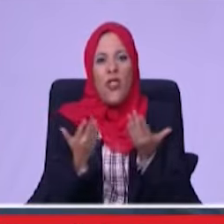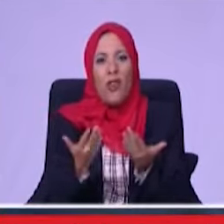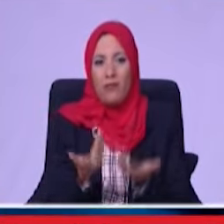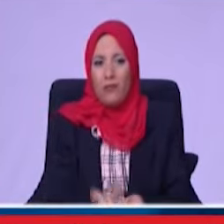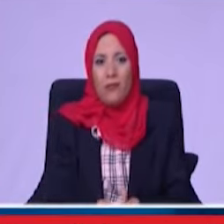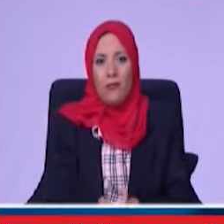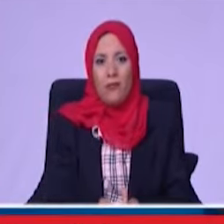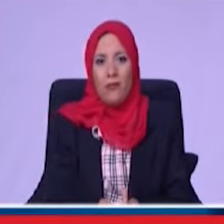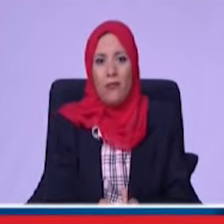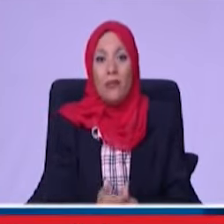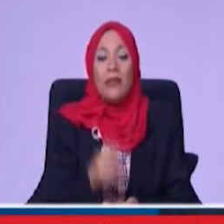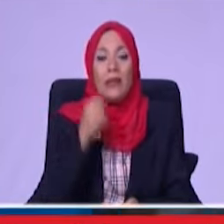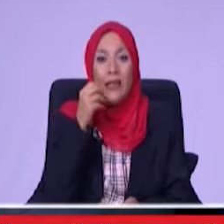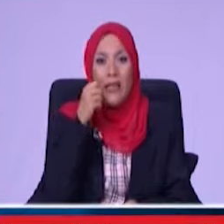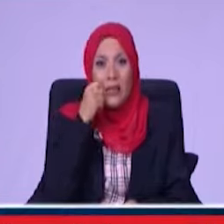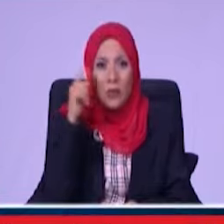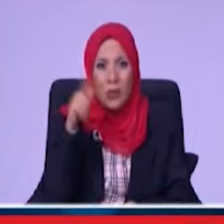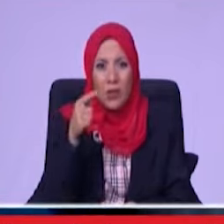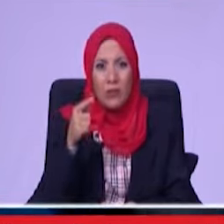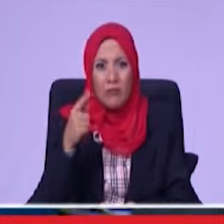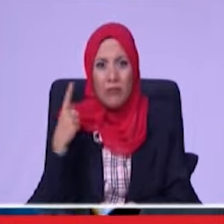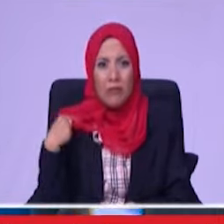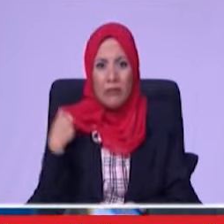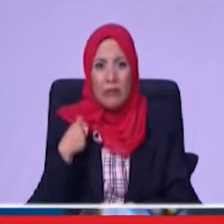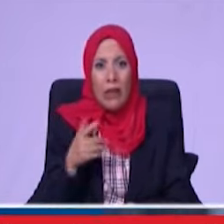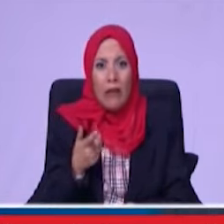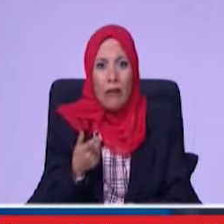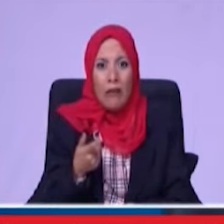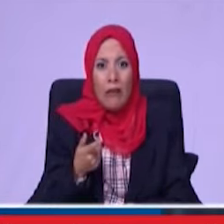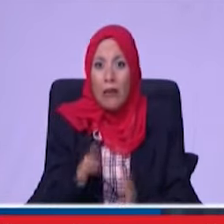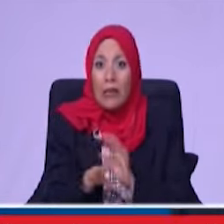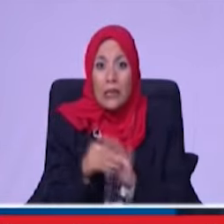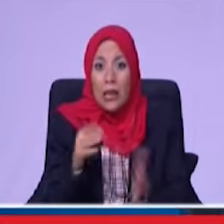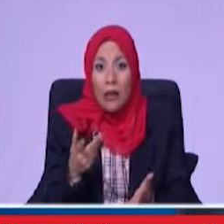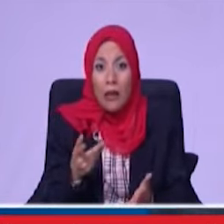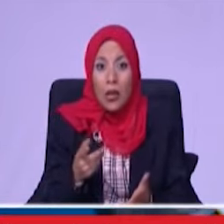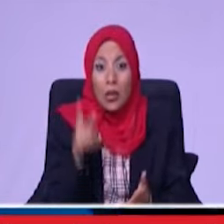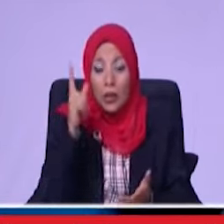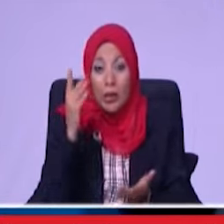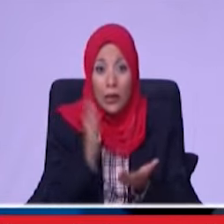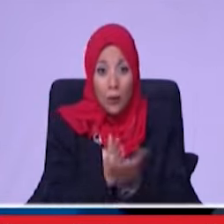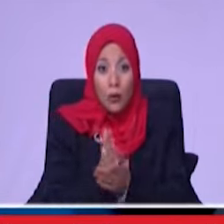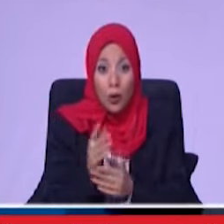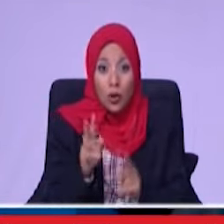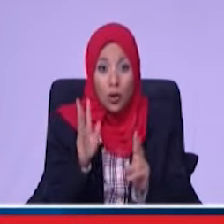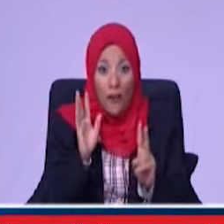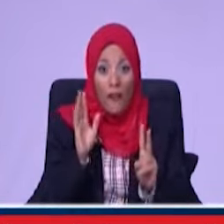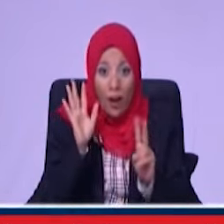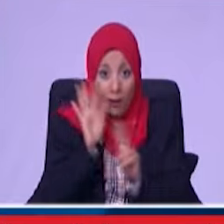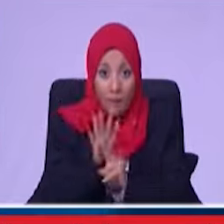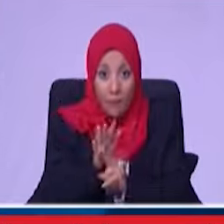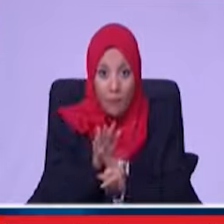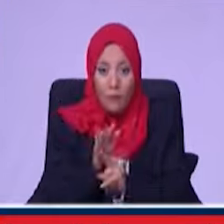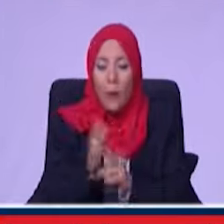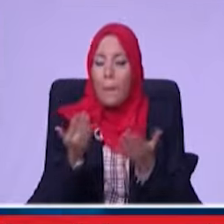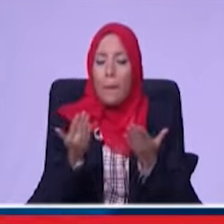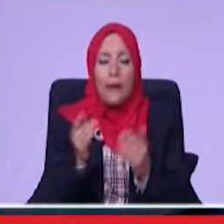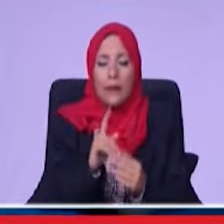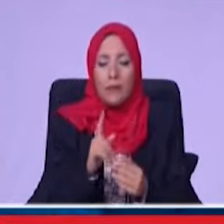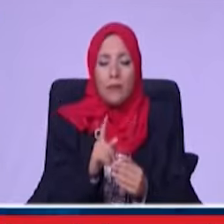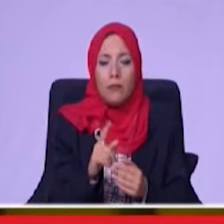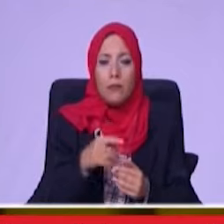ما للظالمين من حميم ولا شفيع. فالشفاعة المنفية الشفاعة بدون إذن وبدون